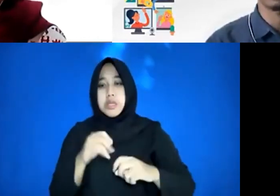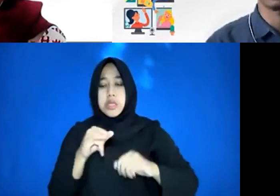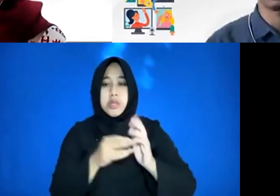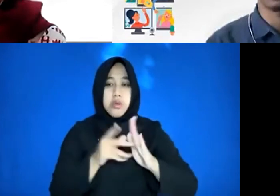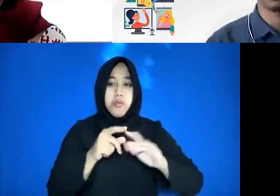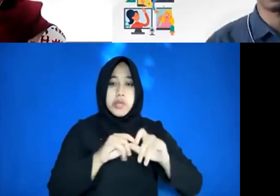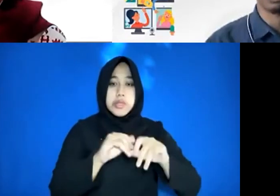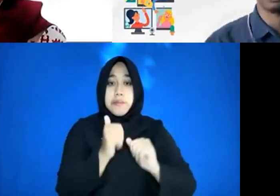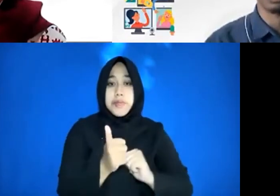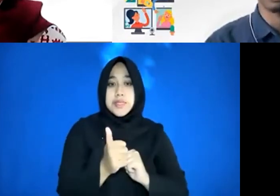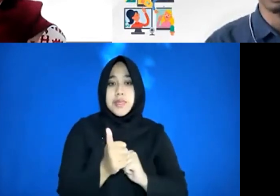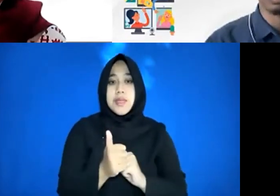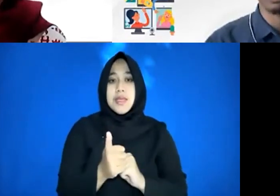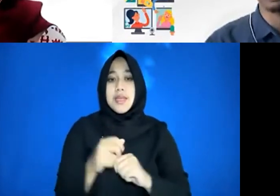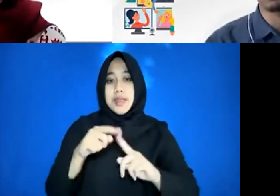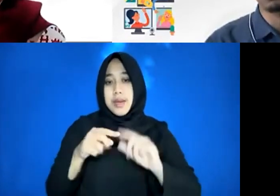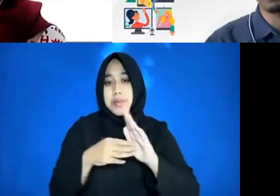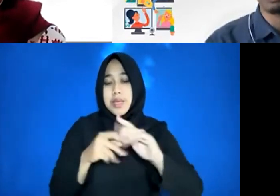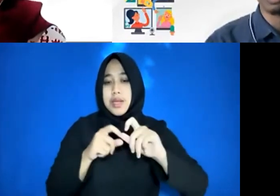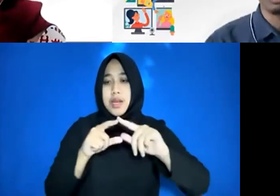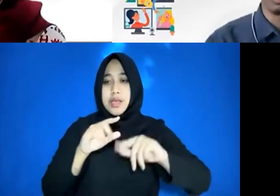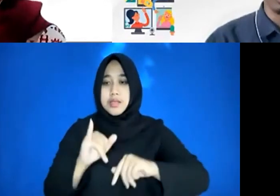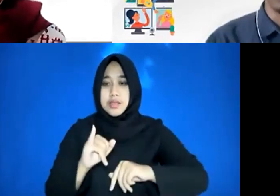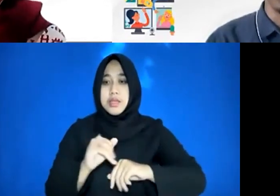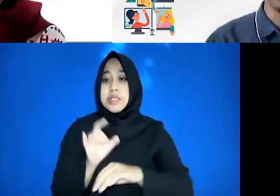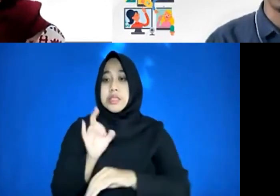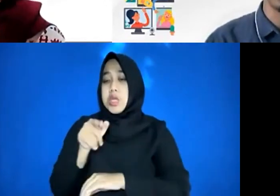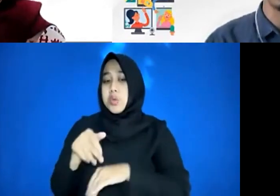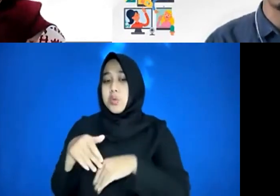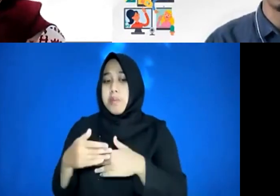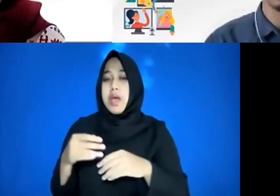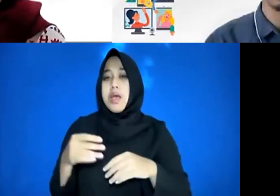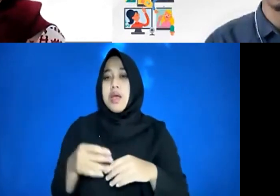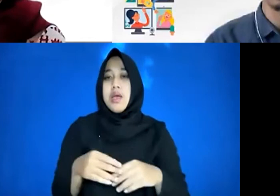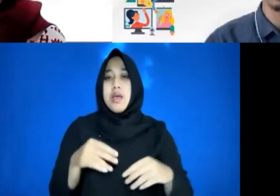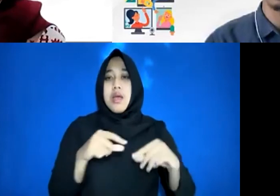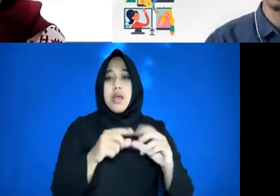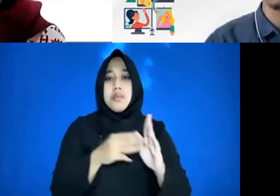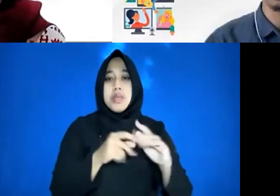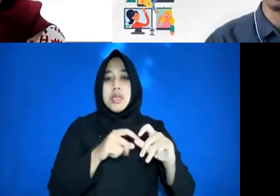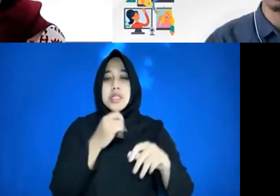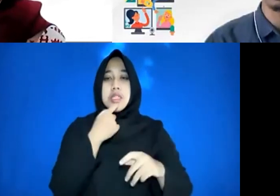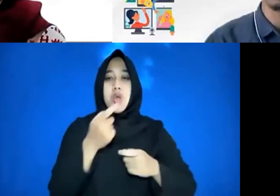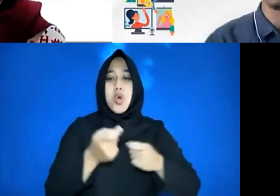bisa diterminasi. Selain itu, memang administrasi itu terkait dengan koordinasi